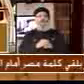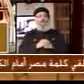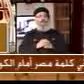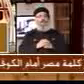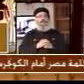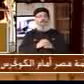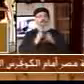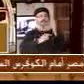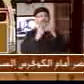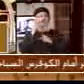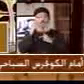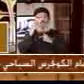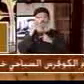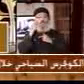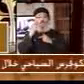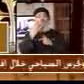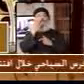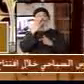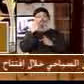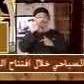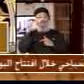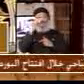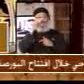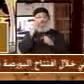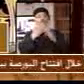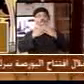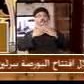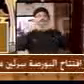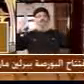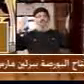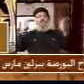عندك كتير، ده الخمس كلمات دول يفتحوا لك السماء.